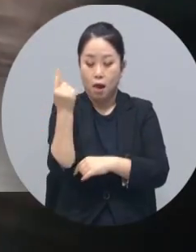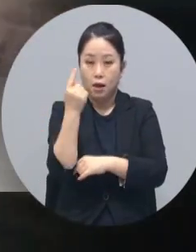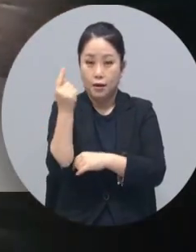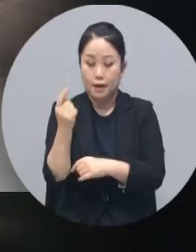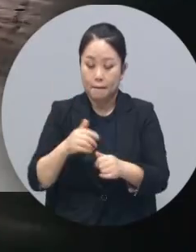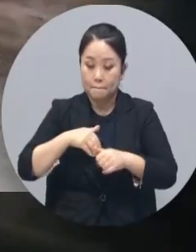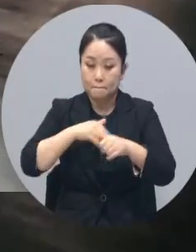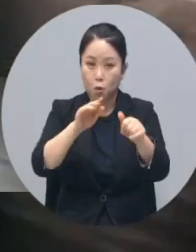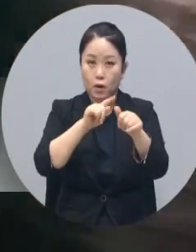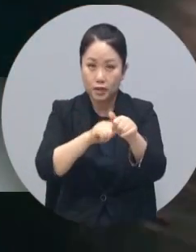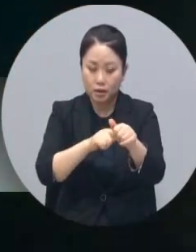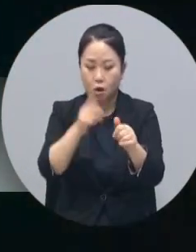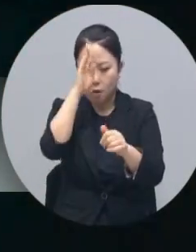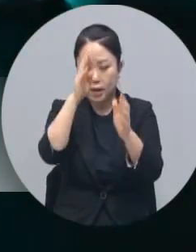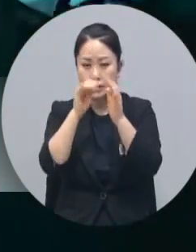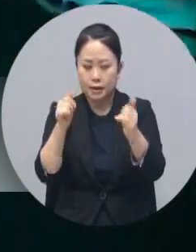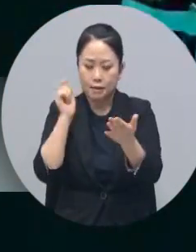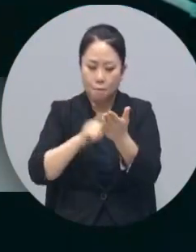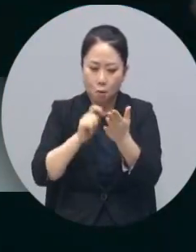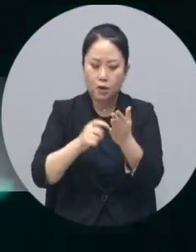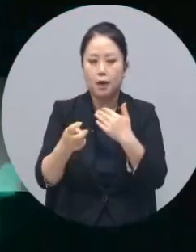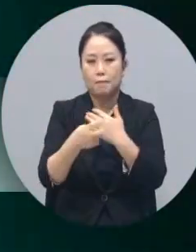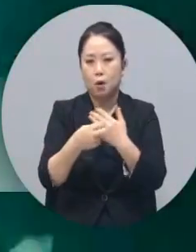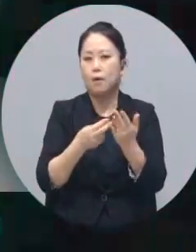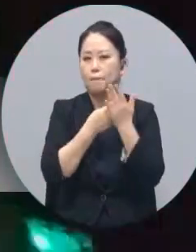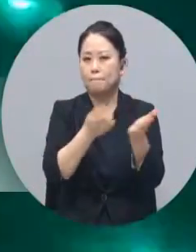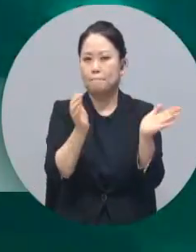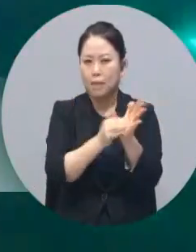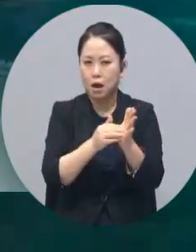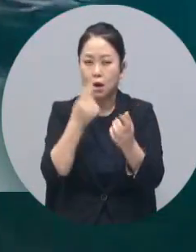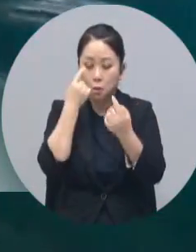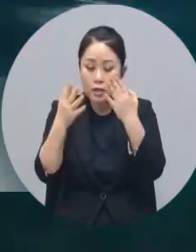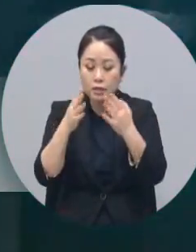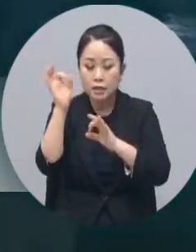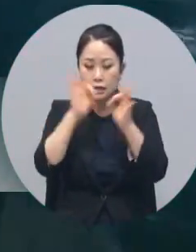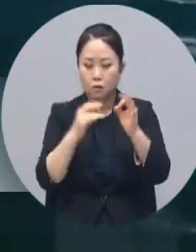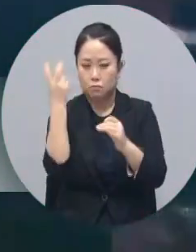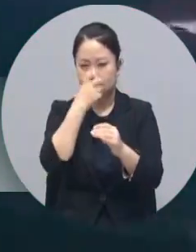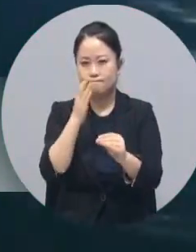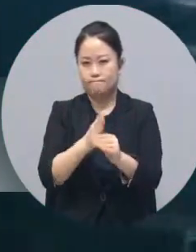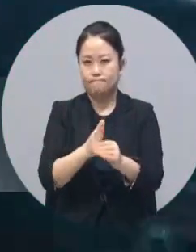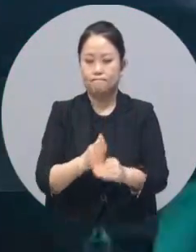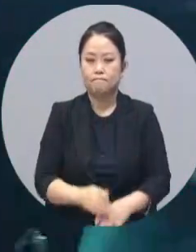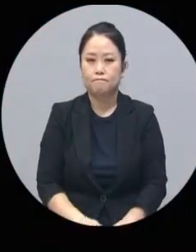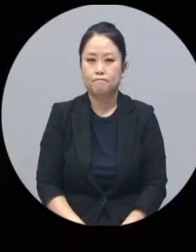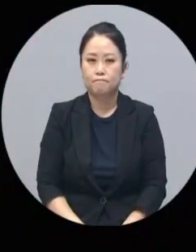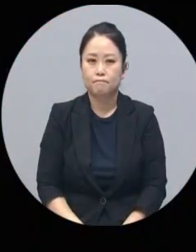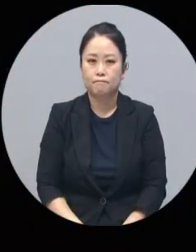환자들을 병원으로 긴급 이송하는 한편 정확한 사고 경위를 조사하고 있습니다.